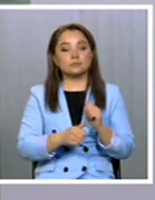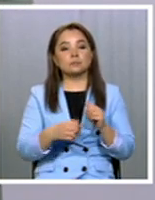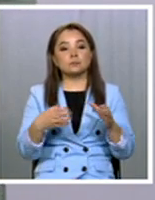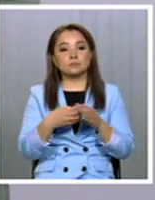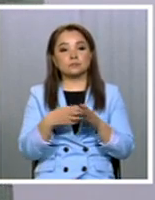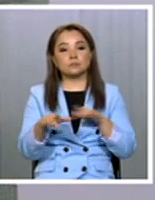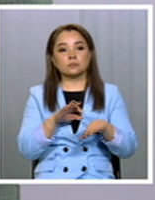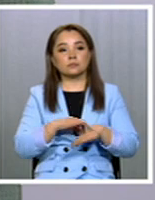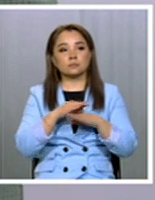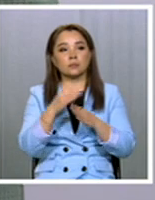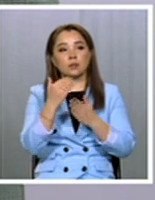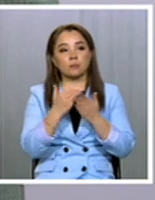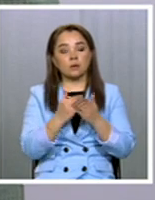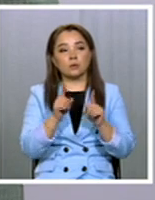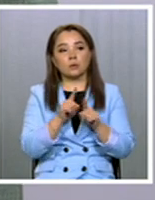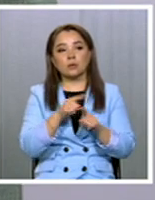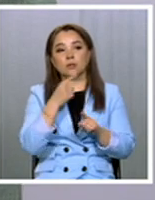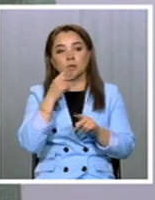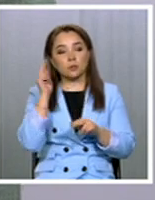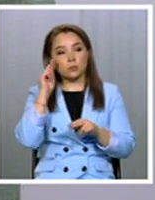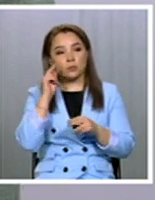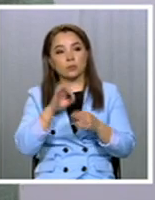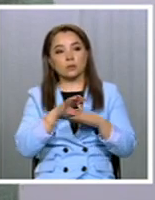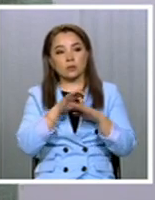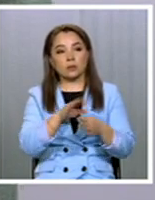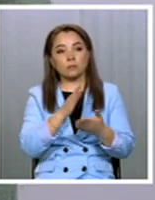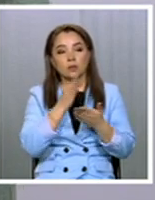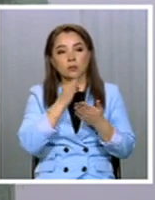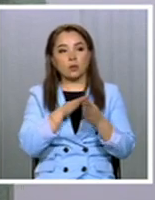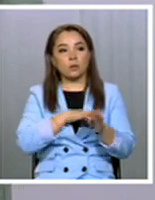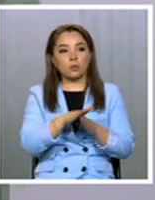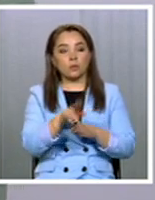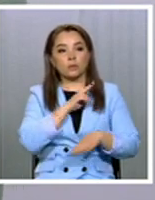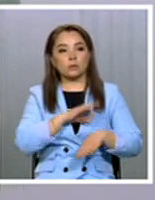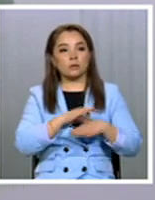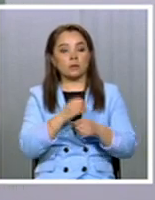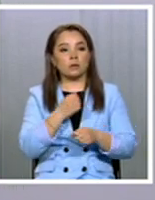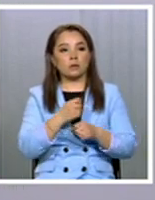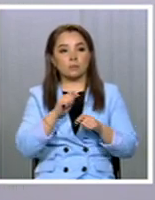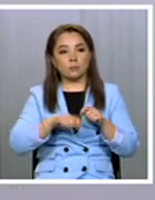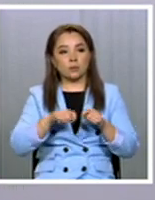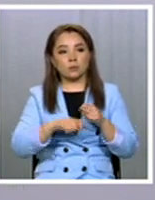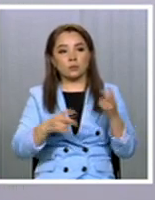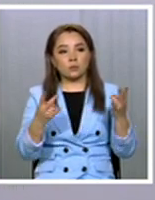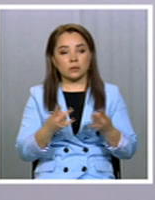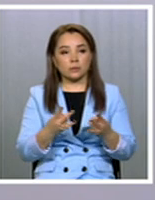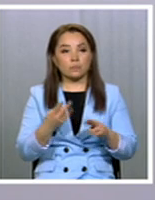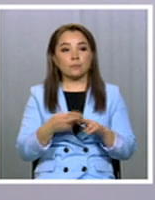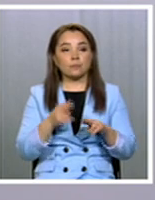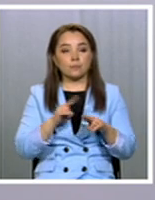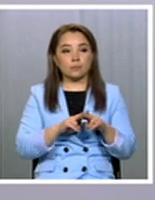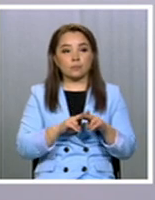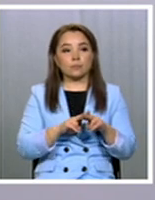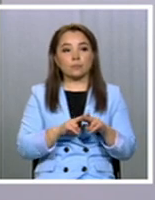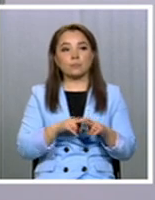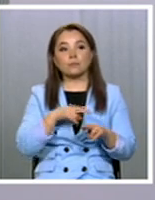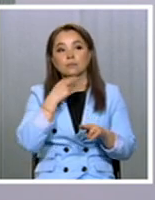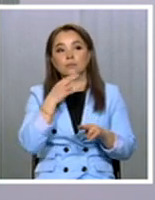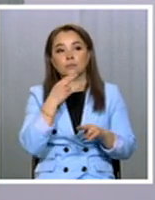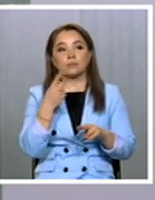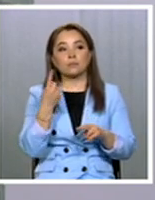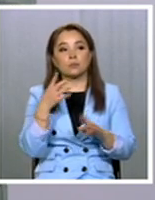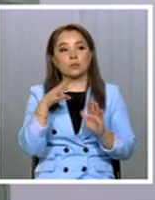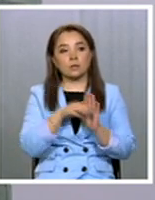оператордың бағдарламалау тілінде үйлесімді орындалуын қадағалап отыруымыз керек. Енді қарайық. Бірінші,